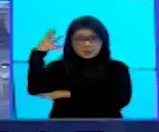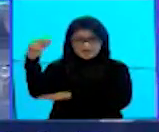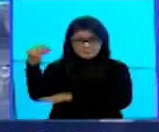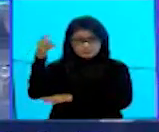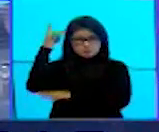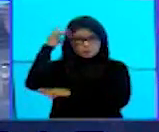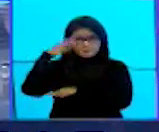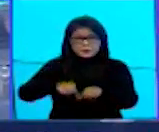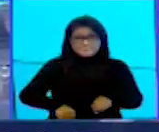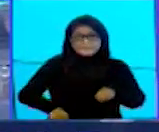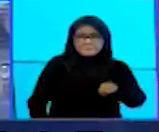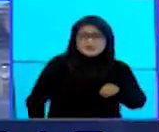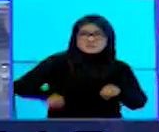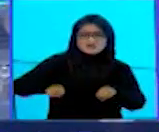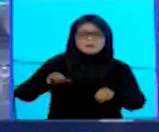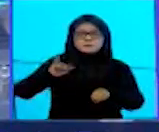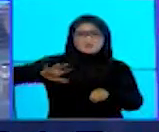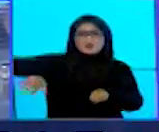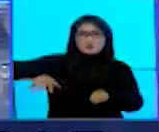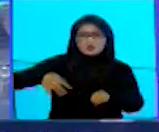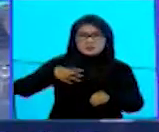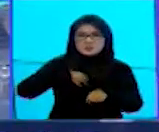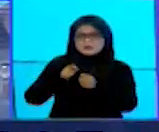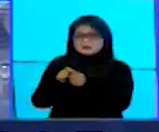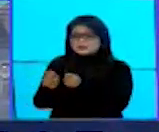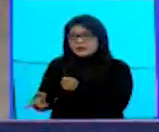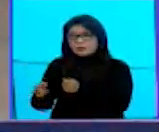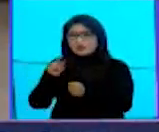mudik bersama dengan keluarga dengan bajai sewaannya.